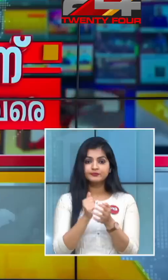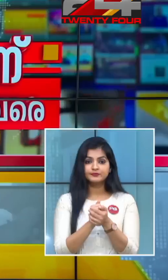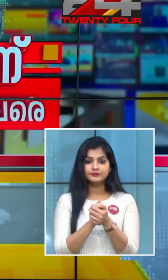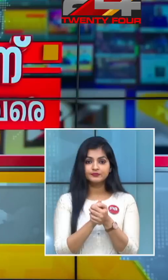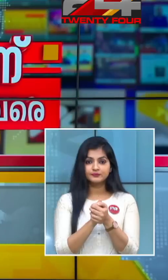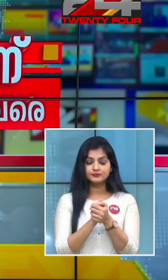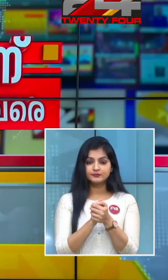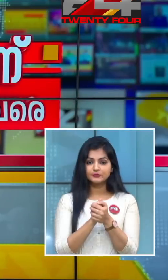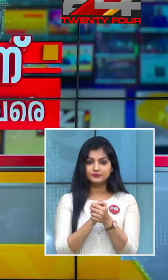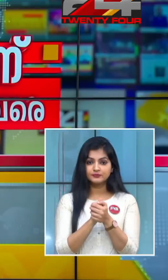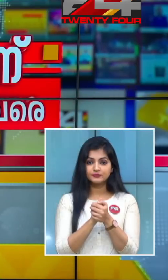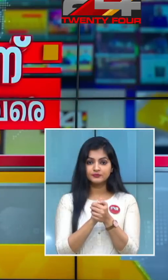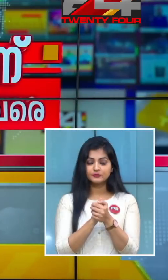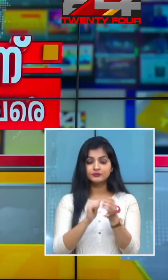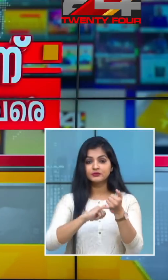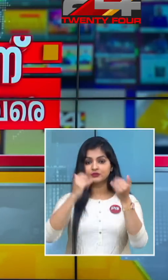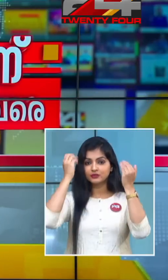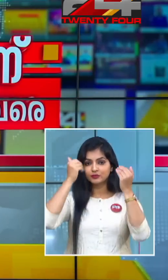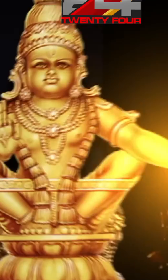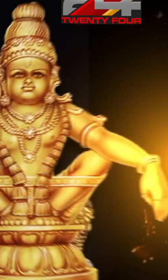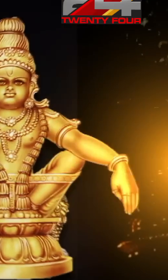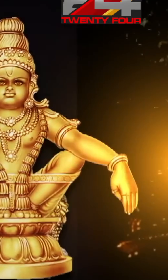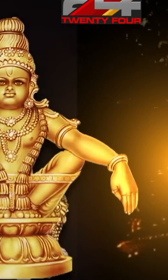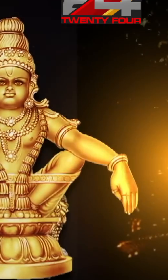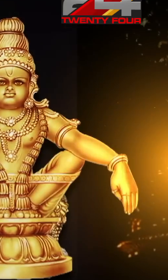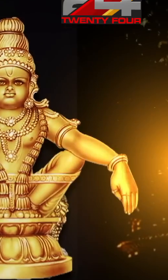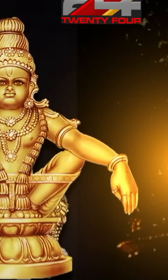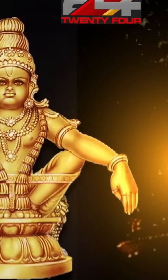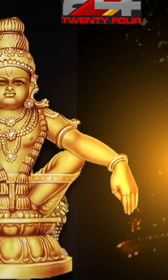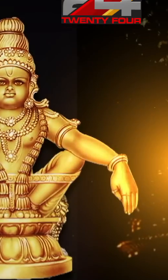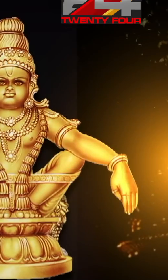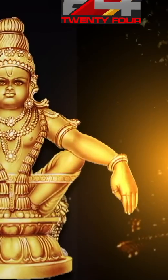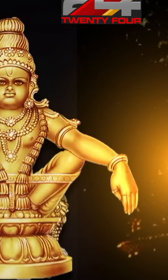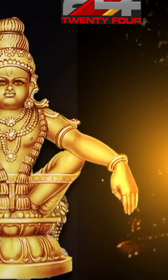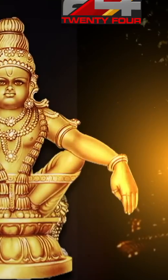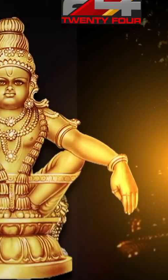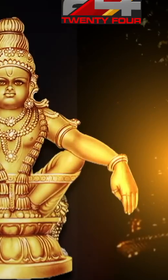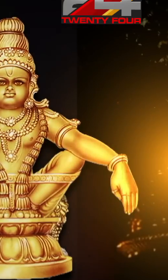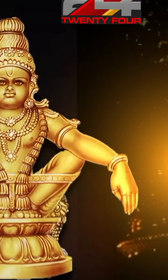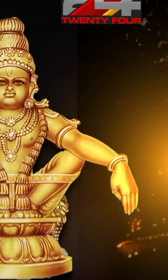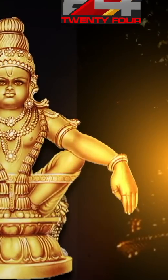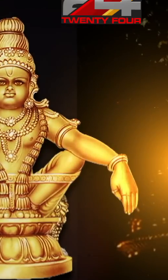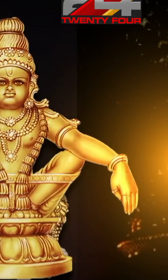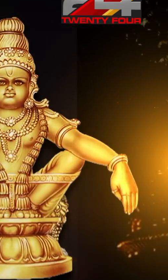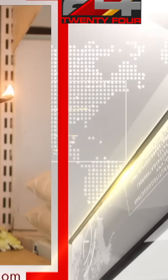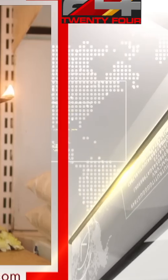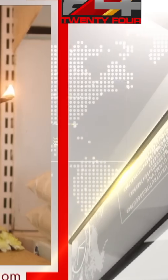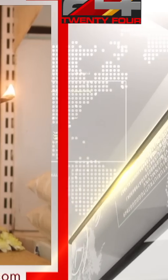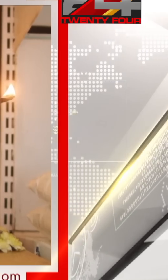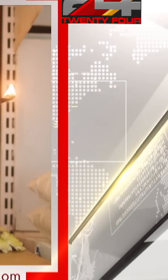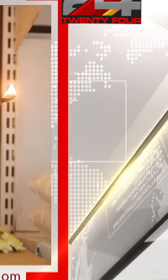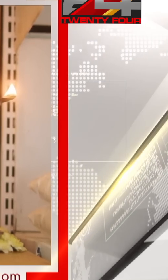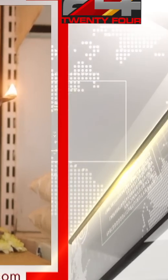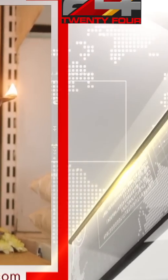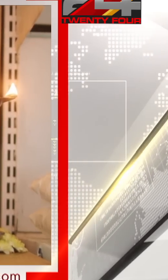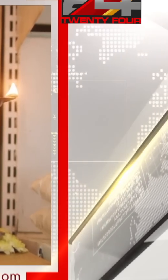വാർത്തയുടെ വിശദാംശങ്ങൾ നൽകിയത്. ശരണം സന്നിധാനം. സൈക്കിൾ പ്യൂർ അഗർബത്തി ശരണം സന്നിധാനം സമർപ്പിക്കുന്നത്